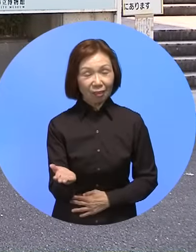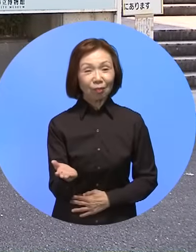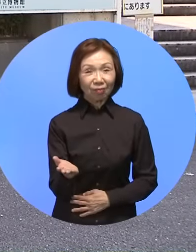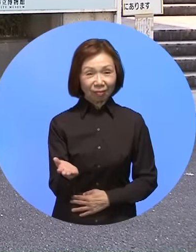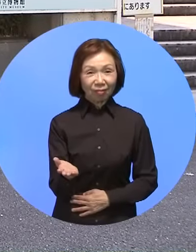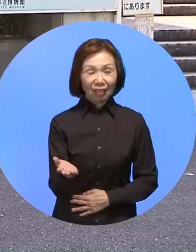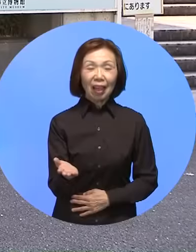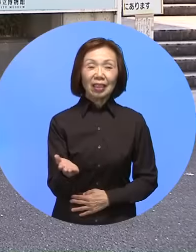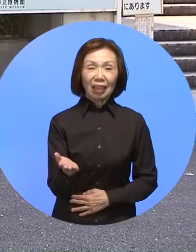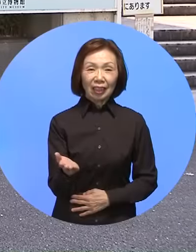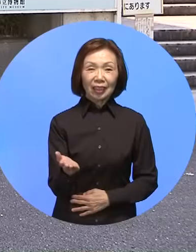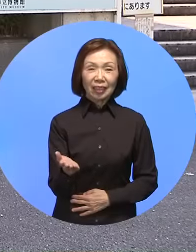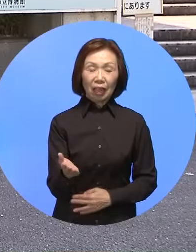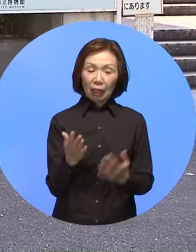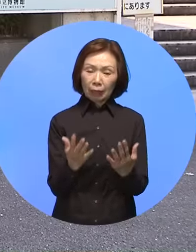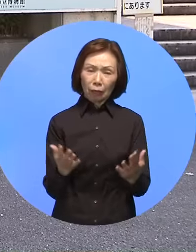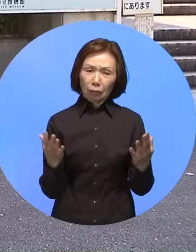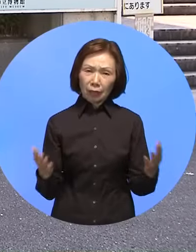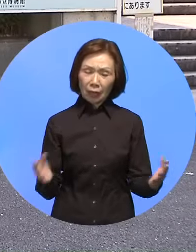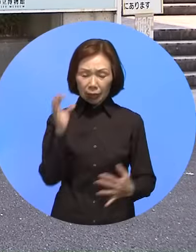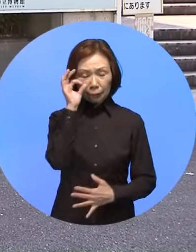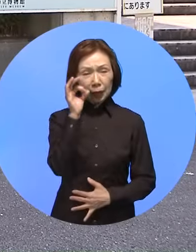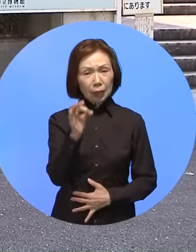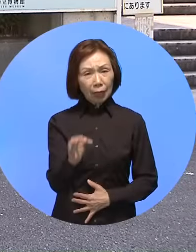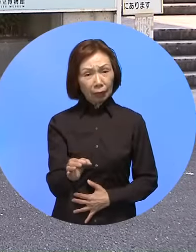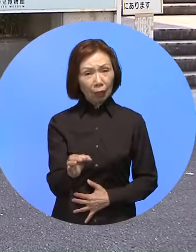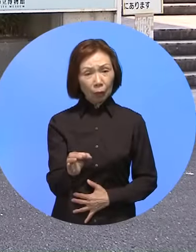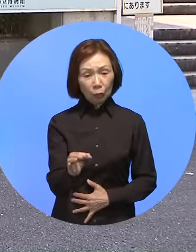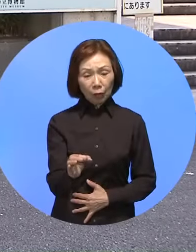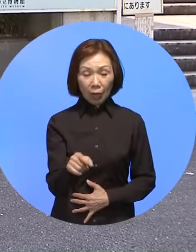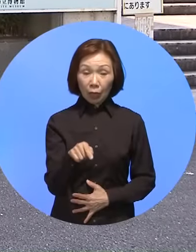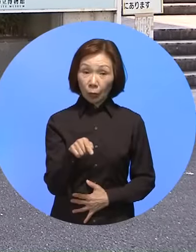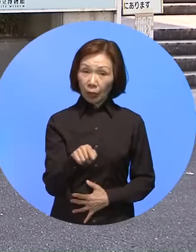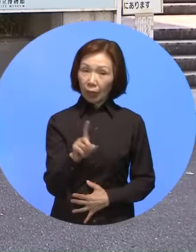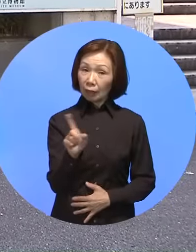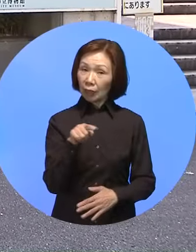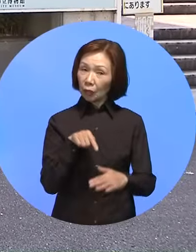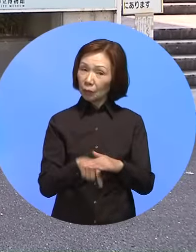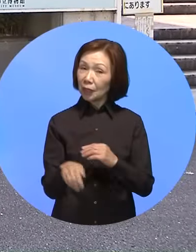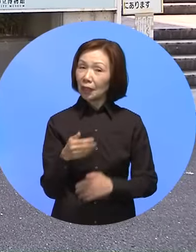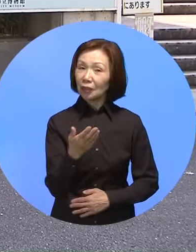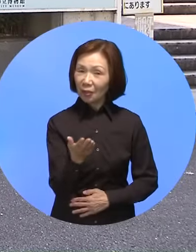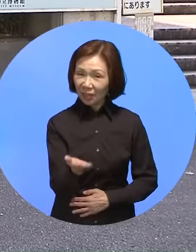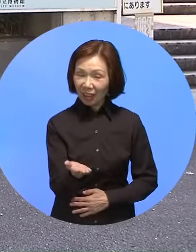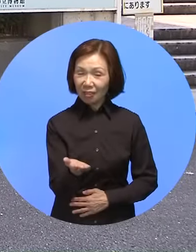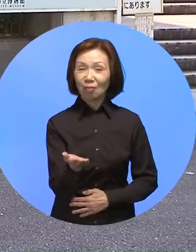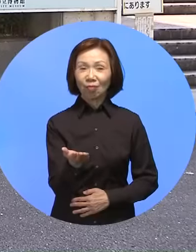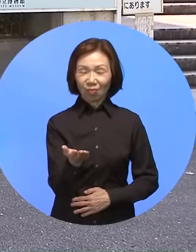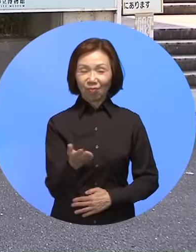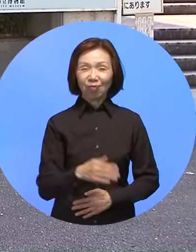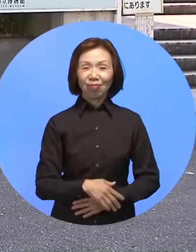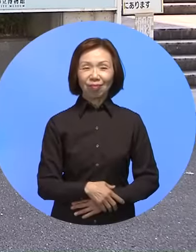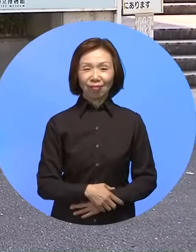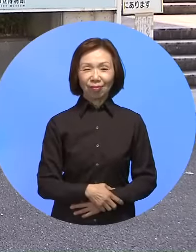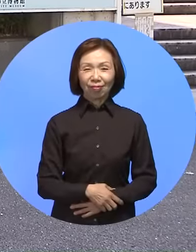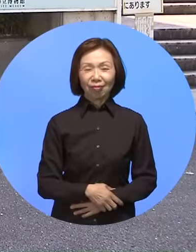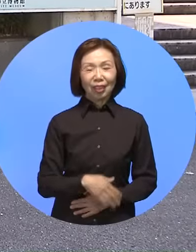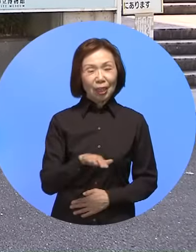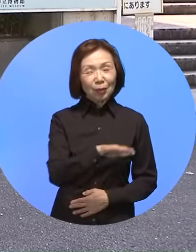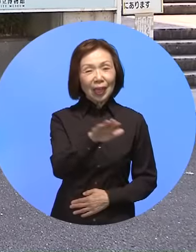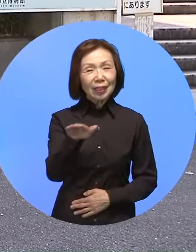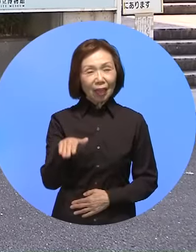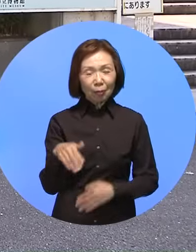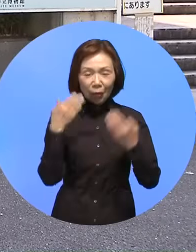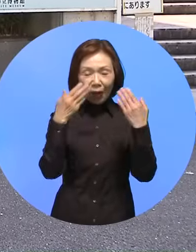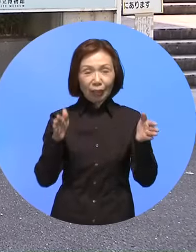さらに大量に出土した白が何を意味しているのかなどリステリーが詰まったり的なんです皆さん